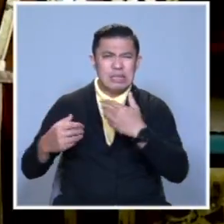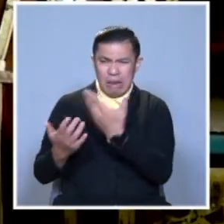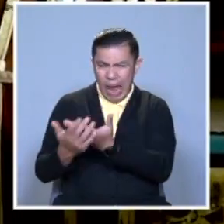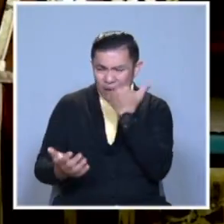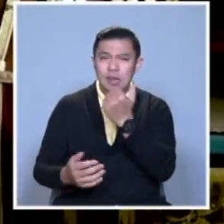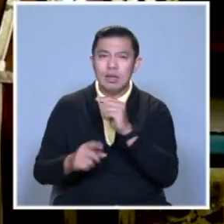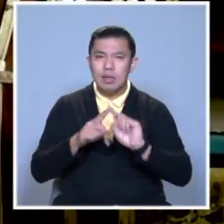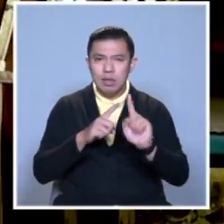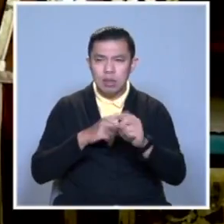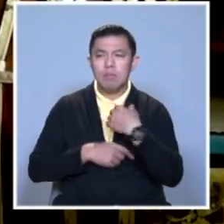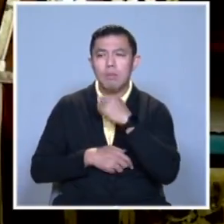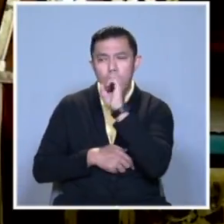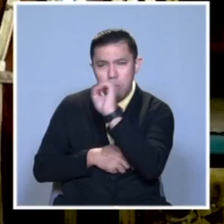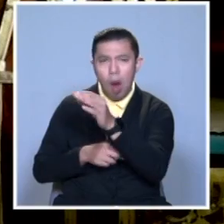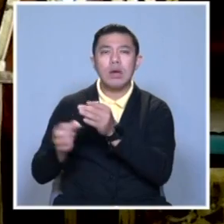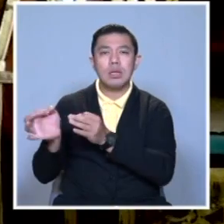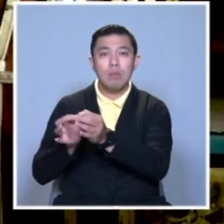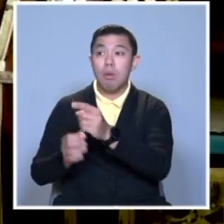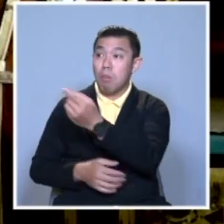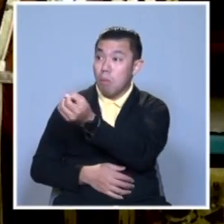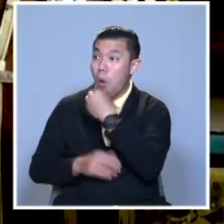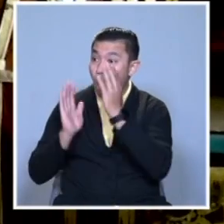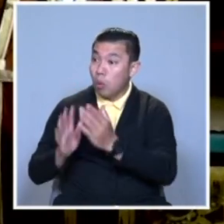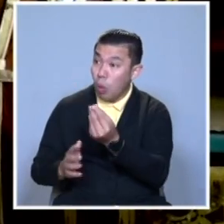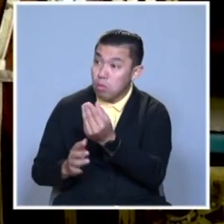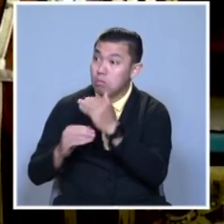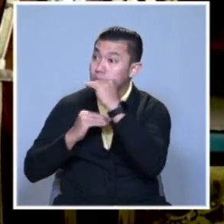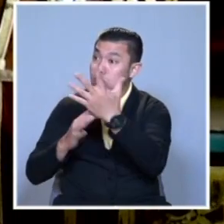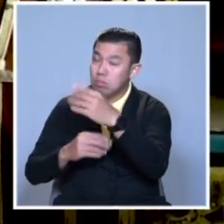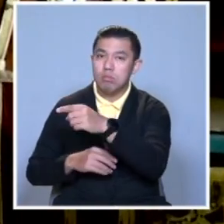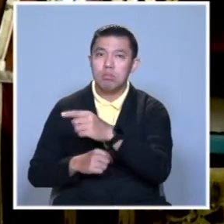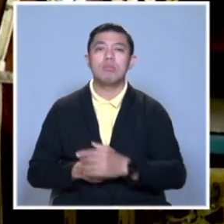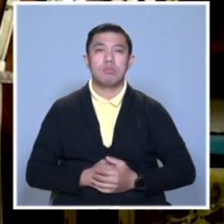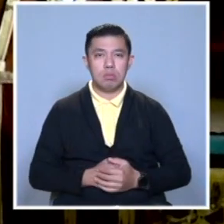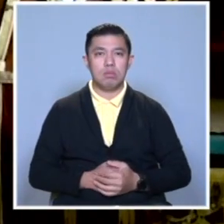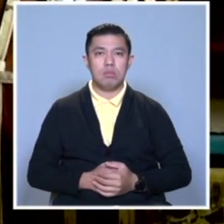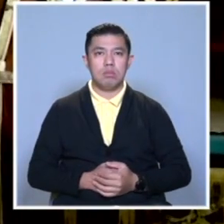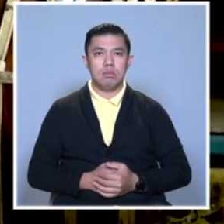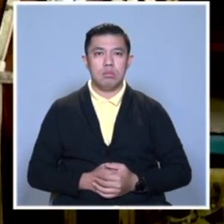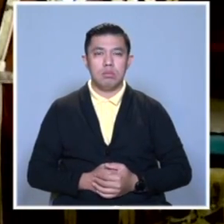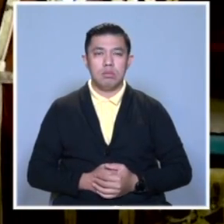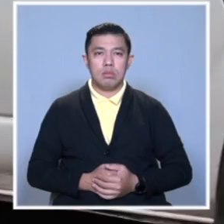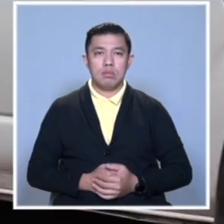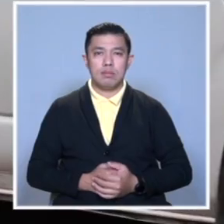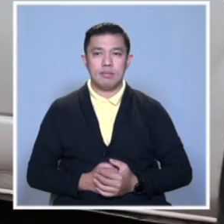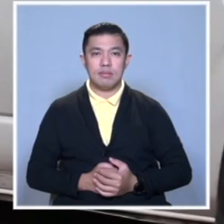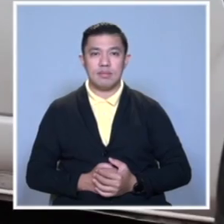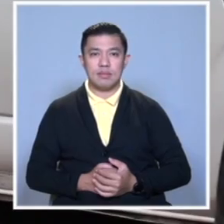ะพูดจะบอกก็อย่างนี้ถ้าเราไม่ระบุคนถ้าระบุคนก็ต้องให้ครบขาดไม่ได